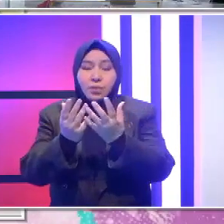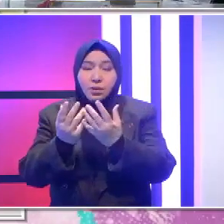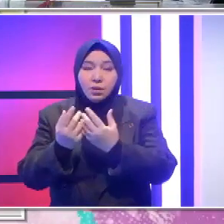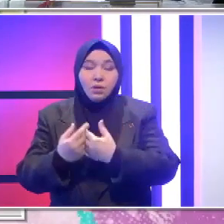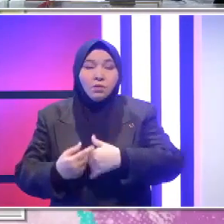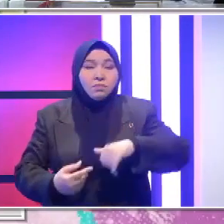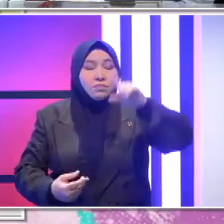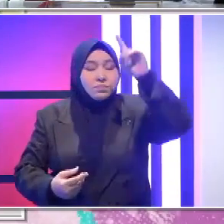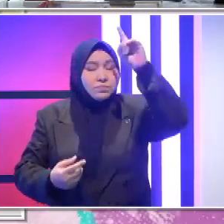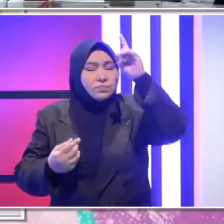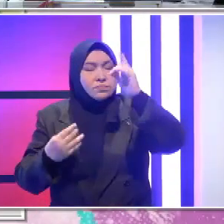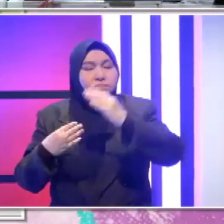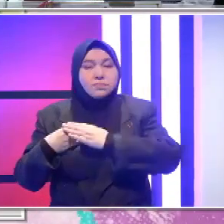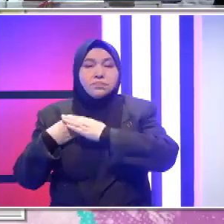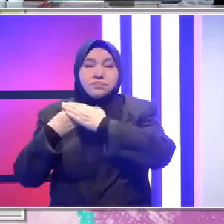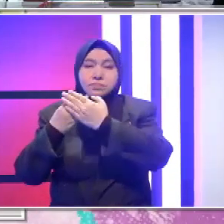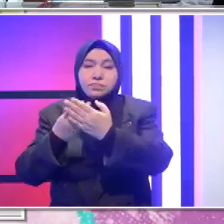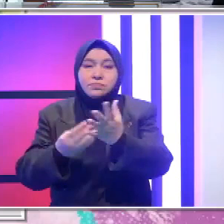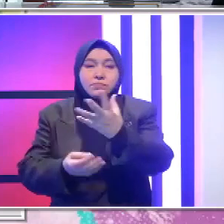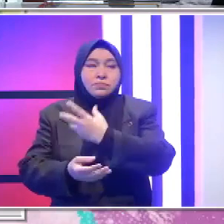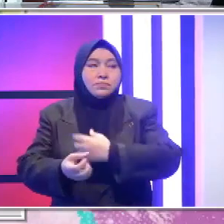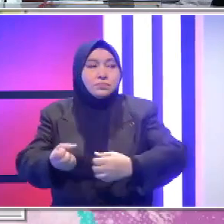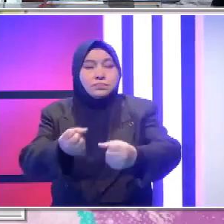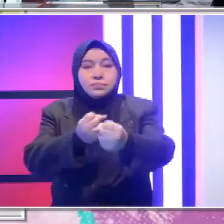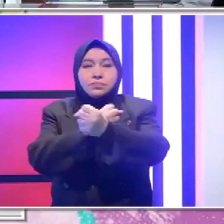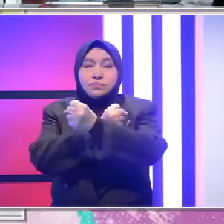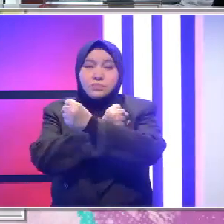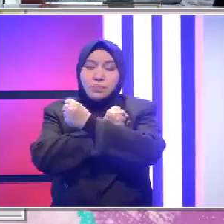halo halo rohmani Rohim